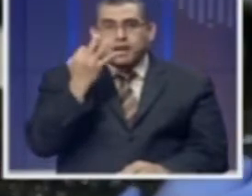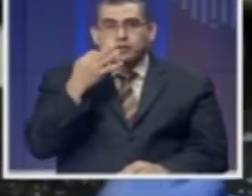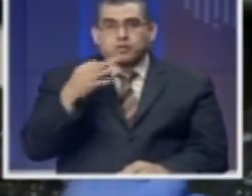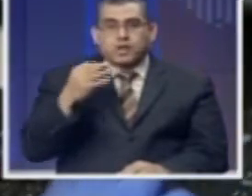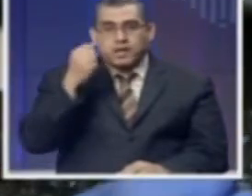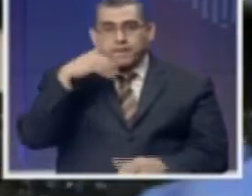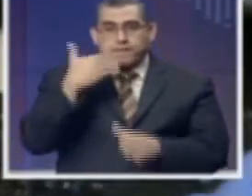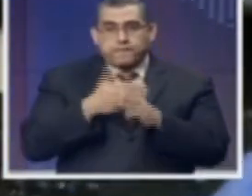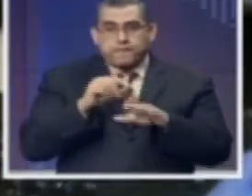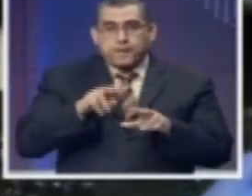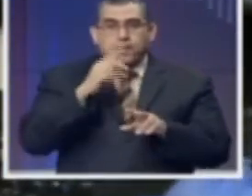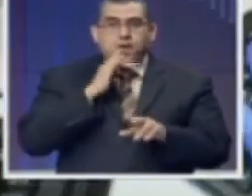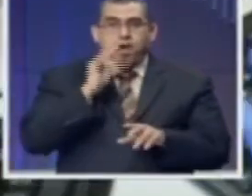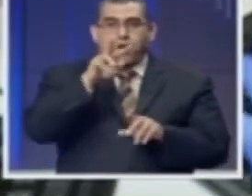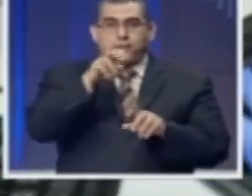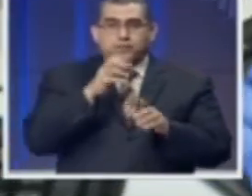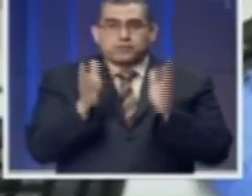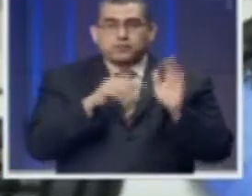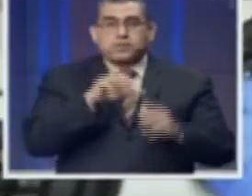و205533 حكم غرامة